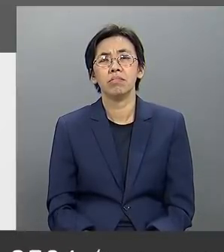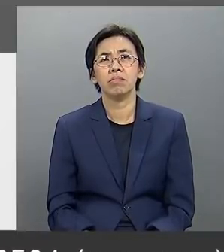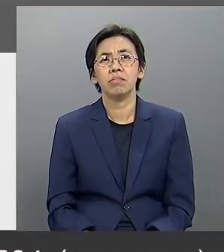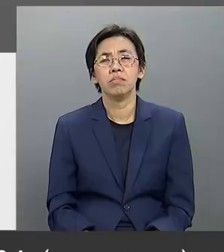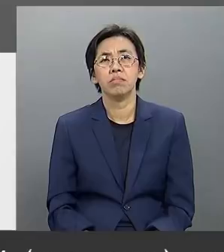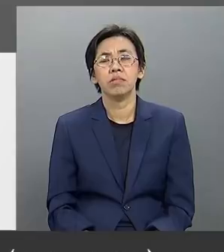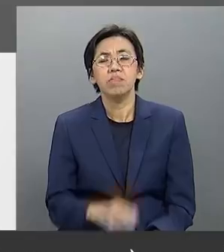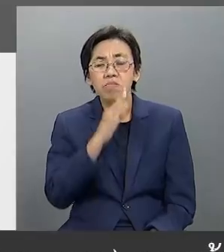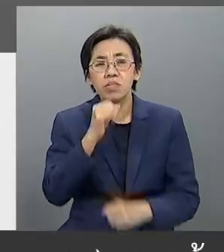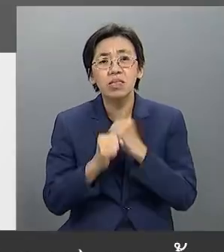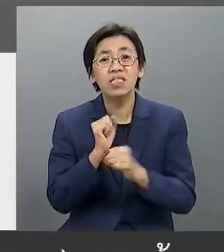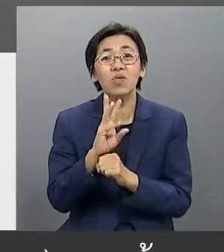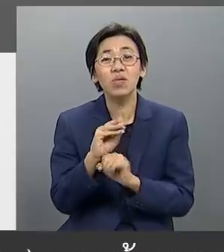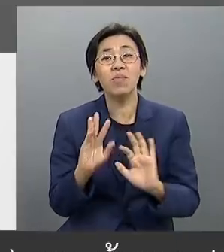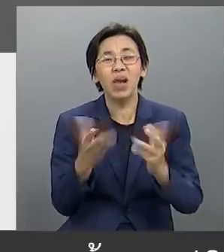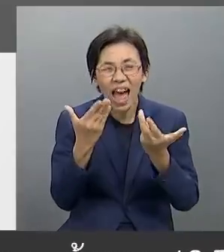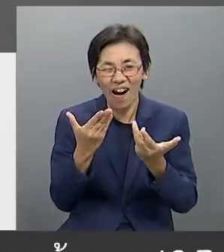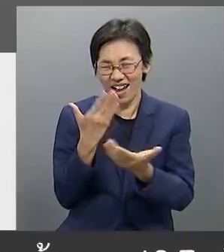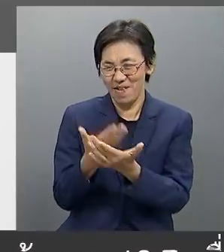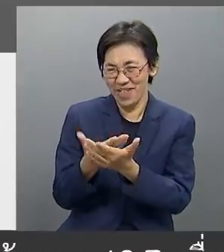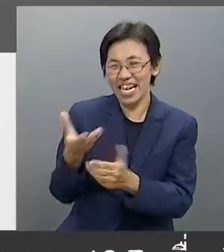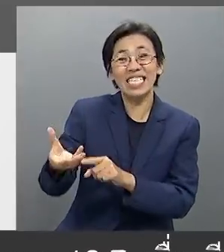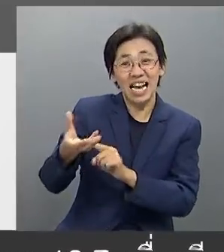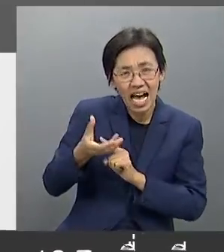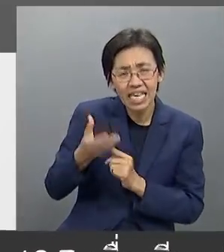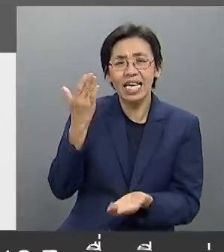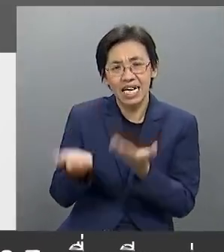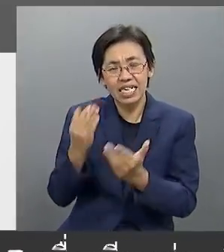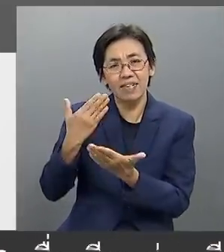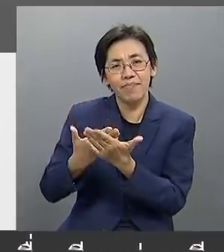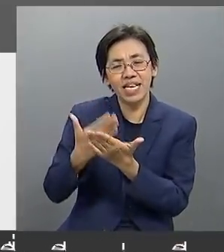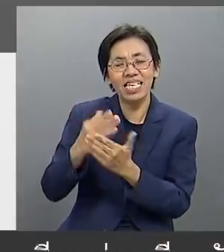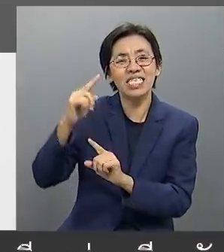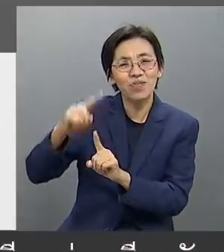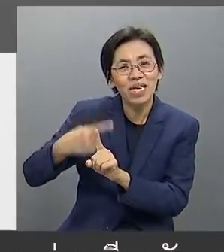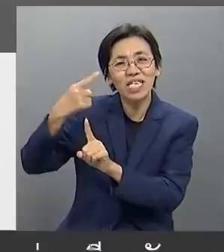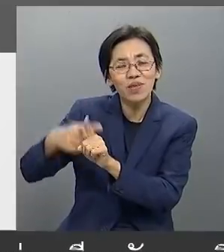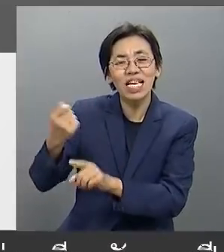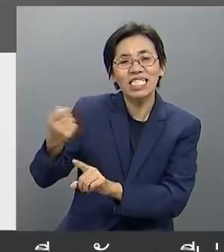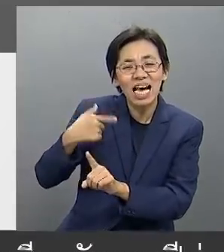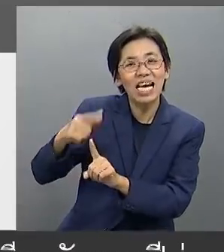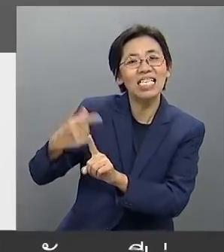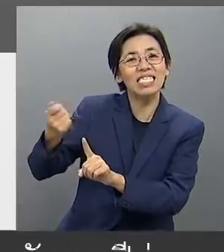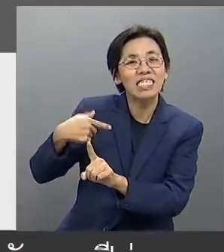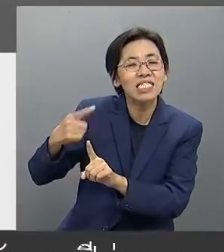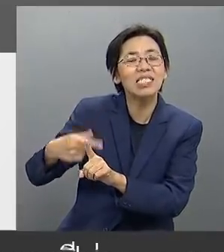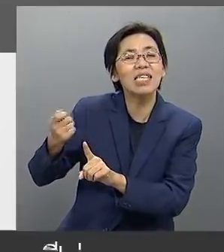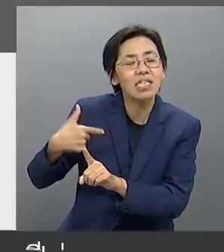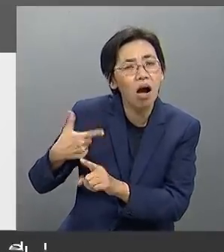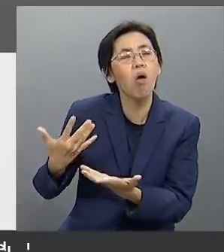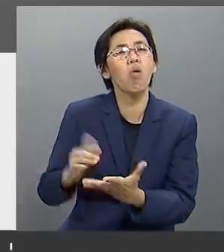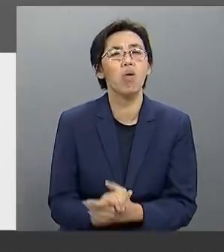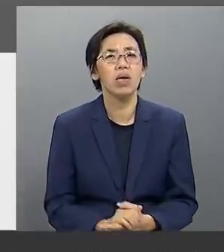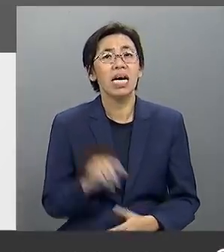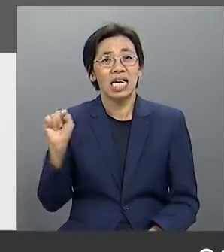แล้วมีเงินอะไรออกมานะค่ะแต่มันก็ตอนนี้เลยเพราะว่าสิ่งอย่าง